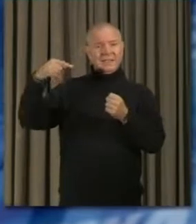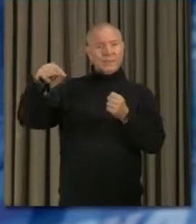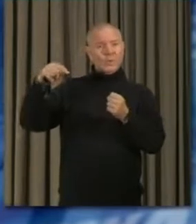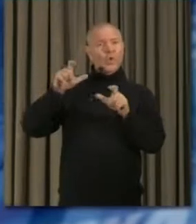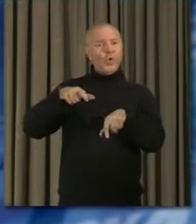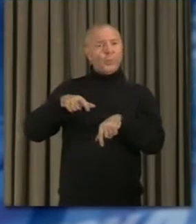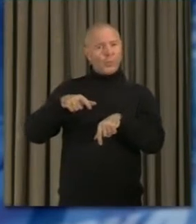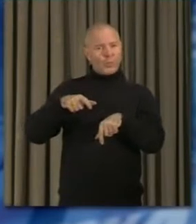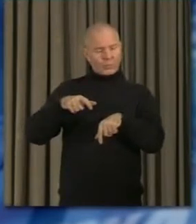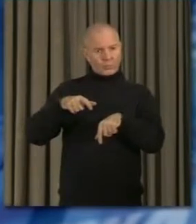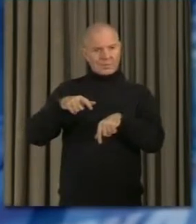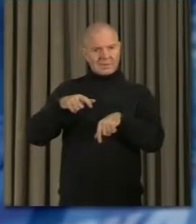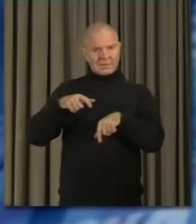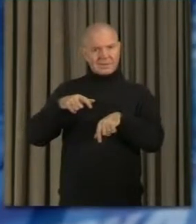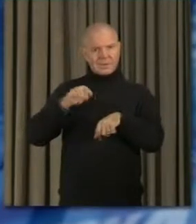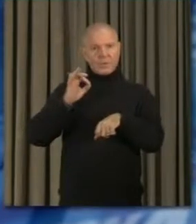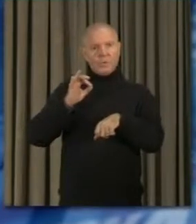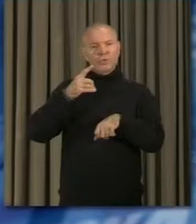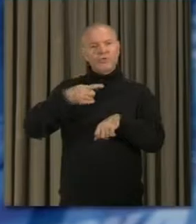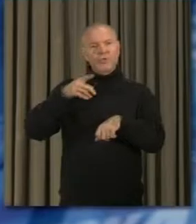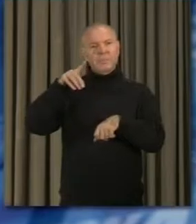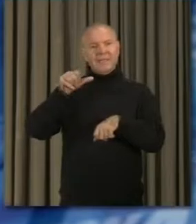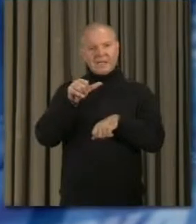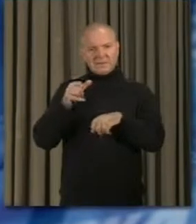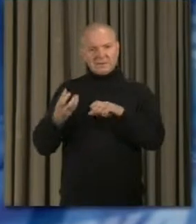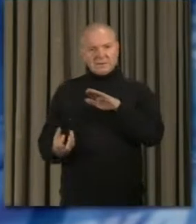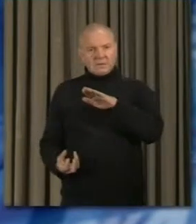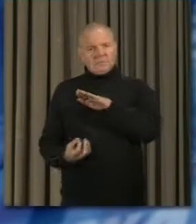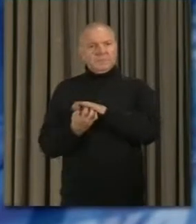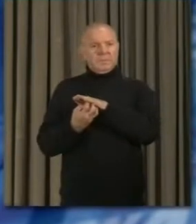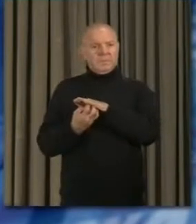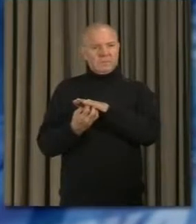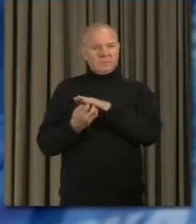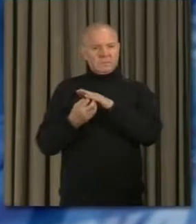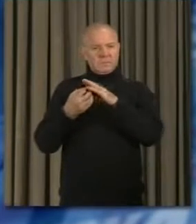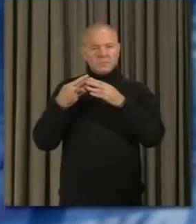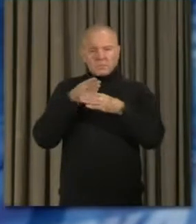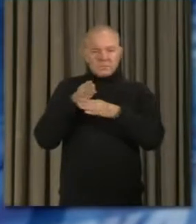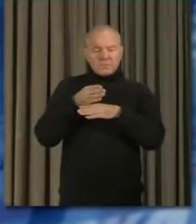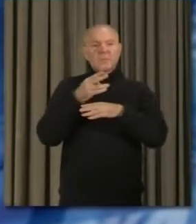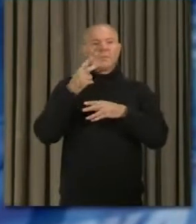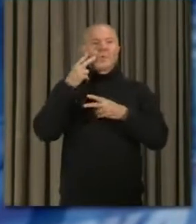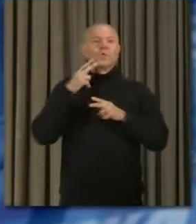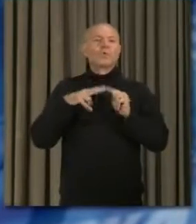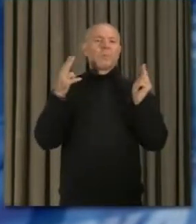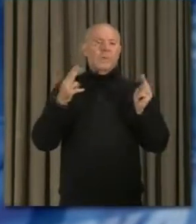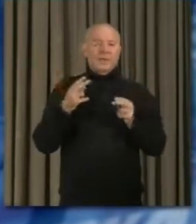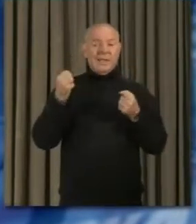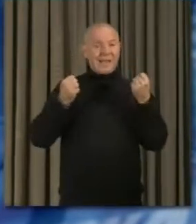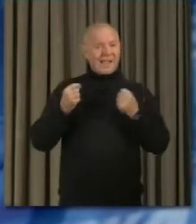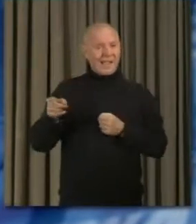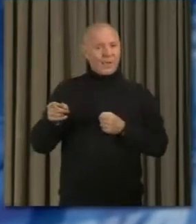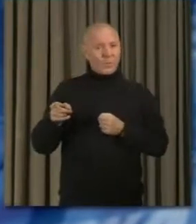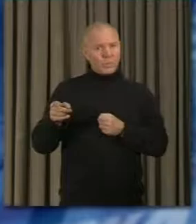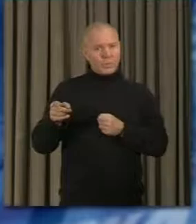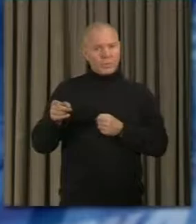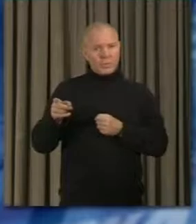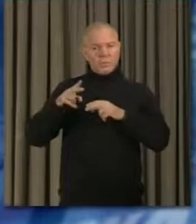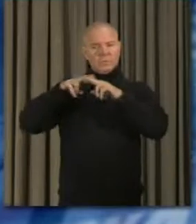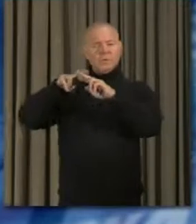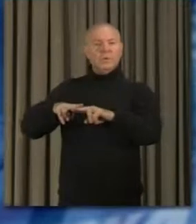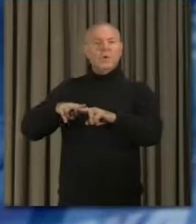uso al comune dei GPS e hanno organizzato pedinamenti e appostamenti. Dalle indagini dei finanzieri è emerso che l'auto erano spesso parcheggiate a